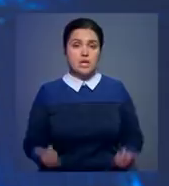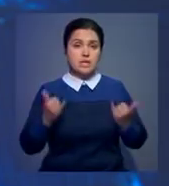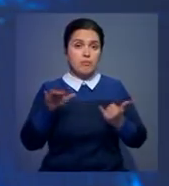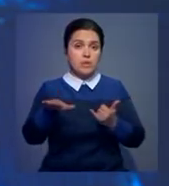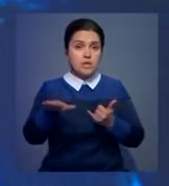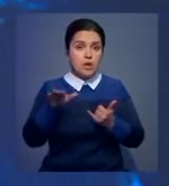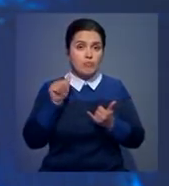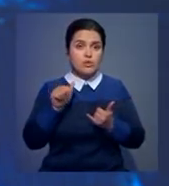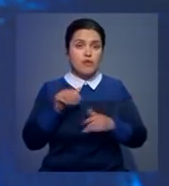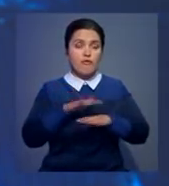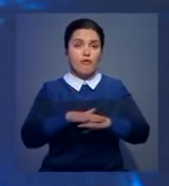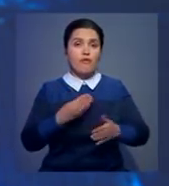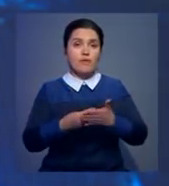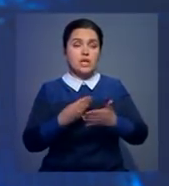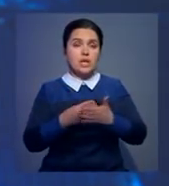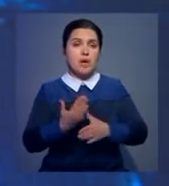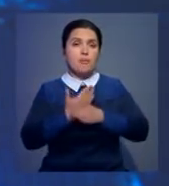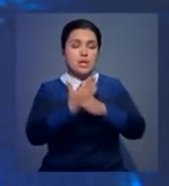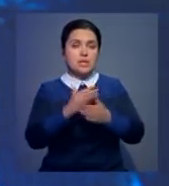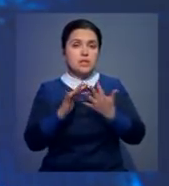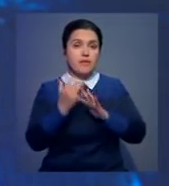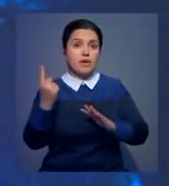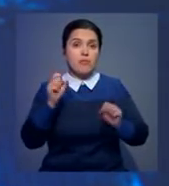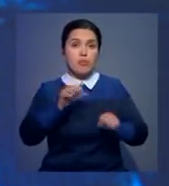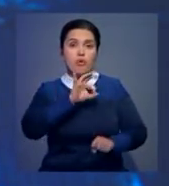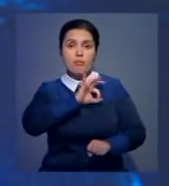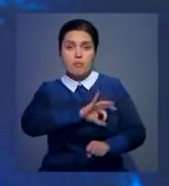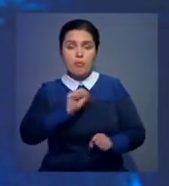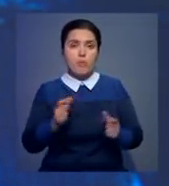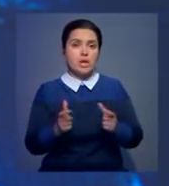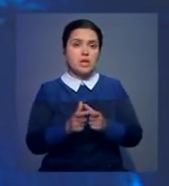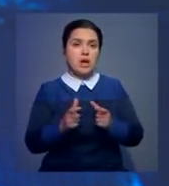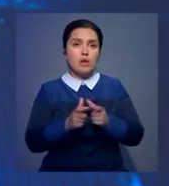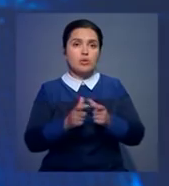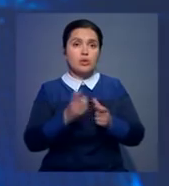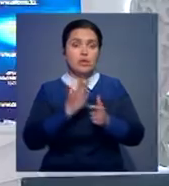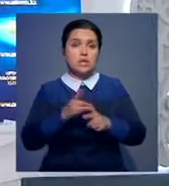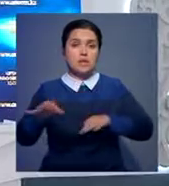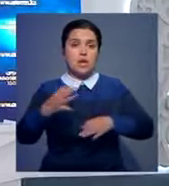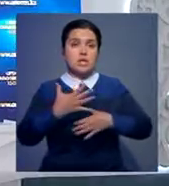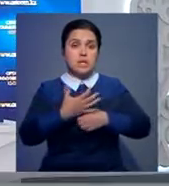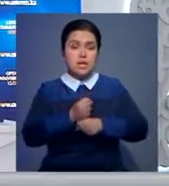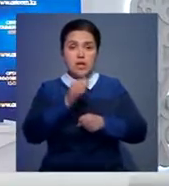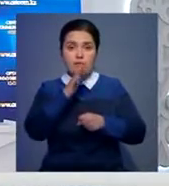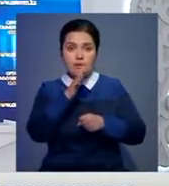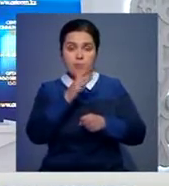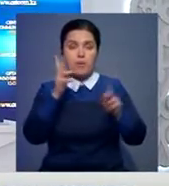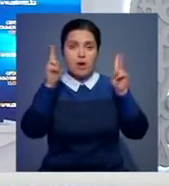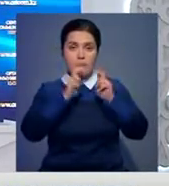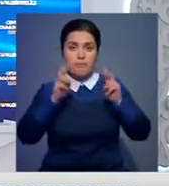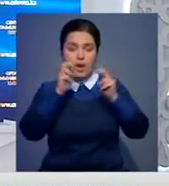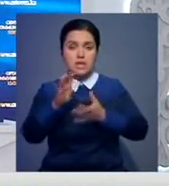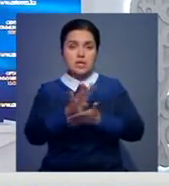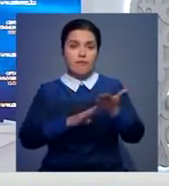Заемщики фонда финансовой поддержки сельского хозяйства теперь могут воспользоваться системой талонов. Проект позволил сократить сроки рассмотрения заявок